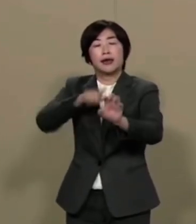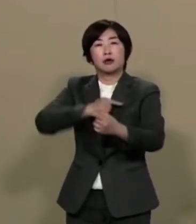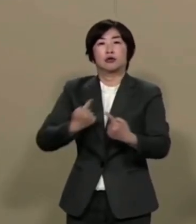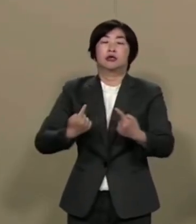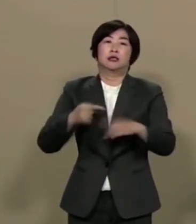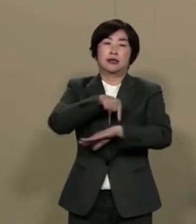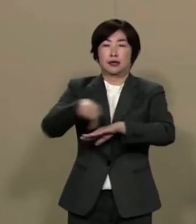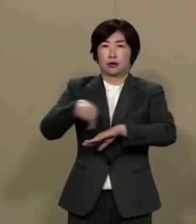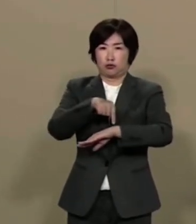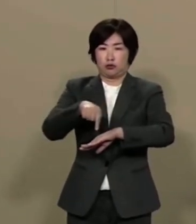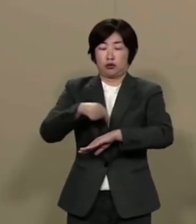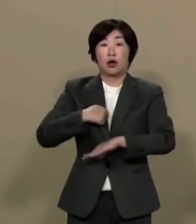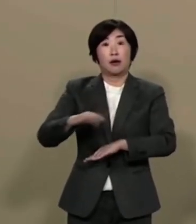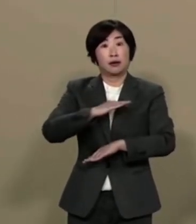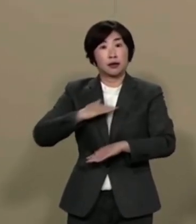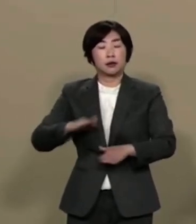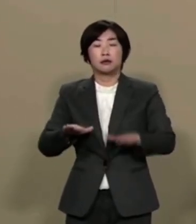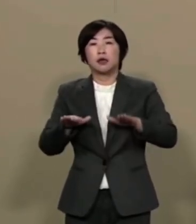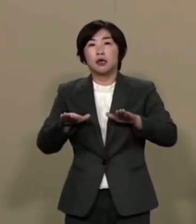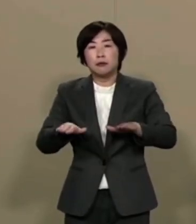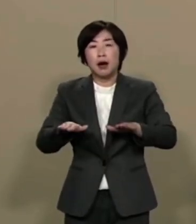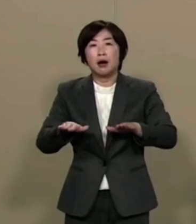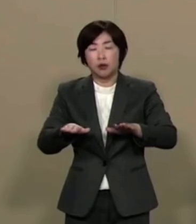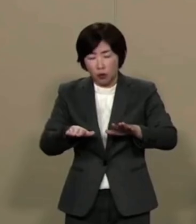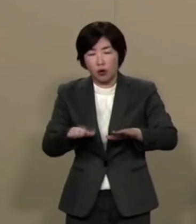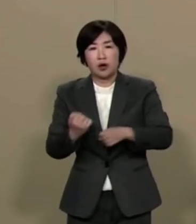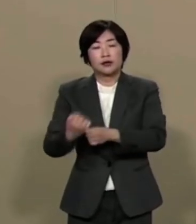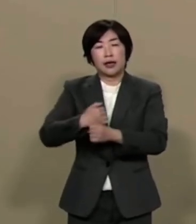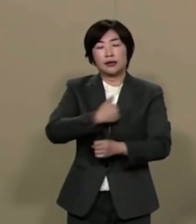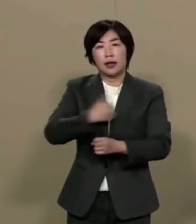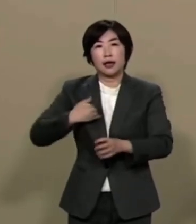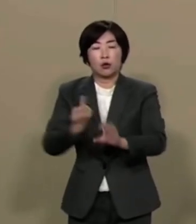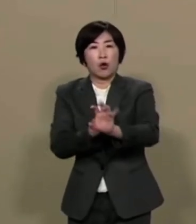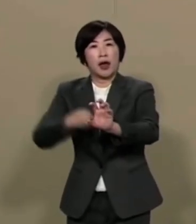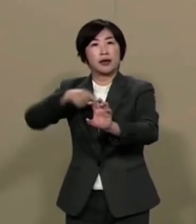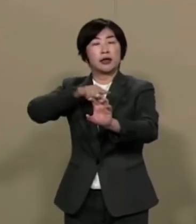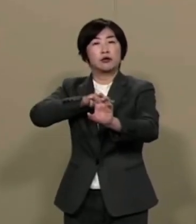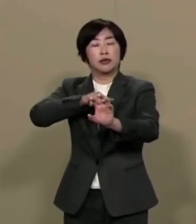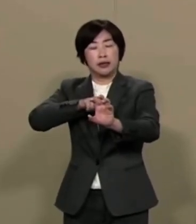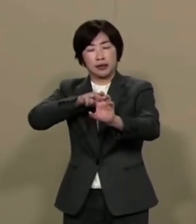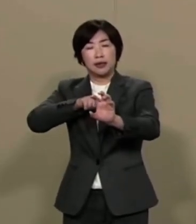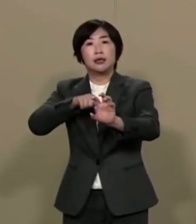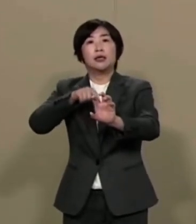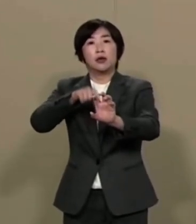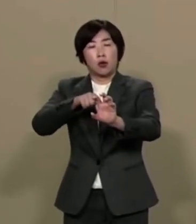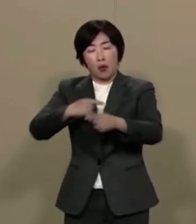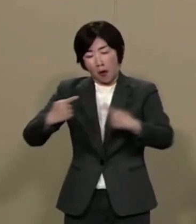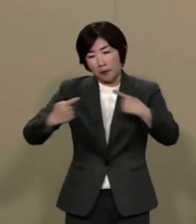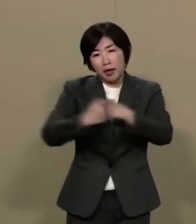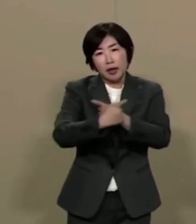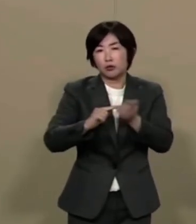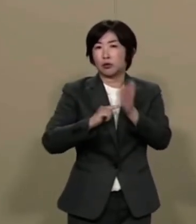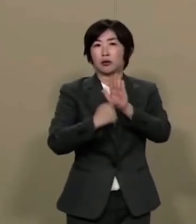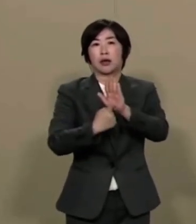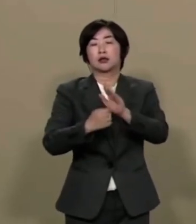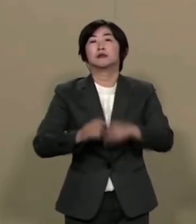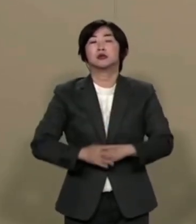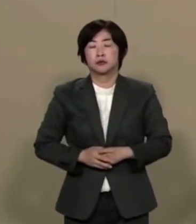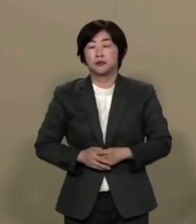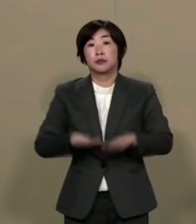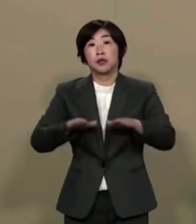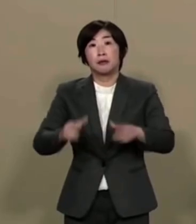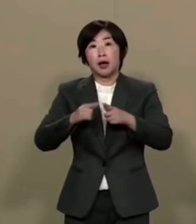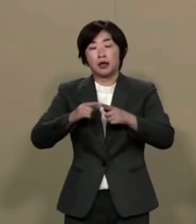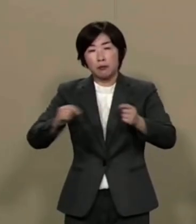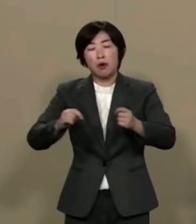です私たちは今の再生可能エネルギー延長のエネルギー政策を見直すことを提言いたしますえ今